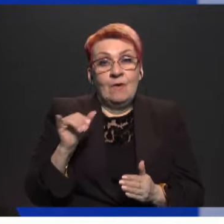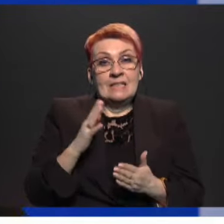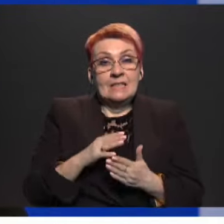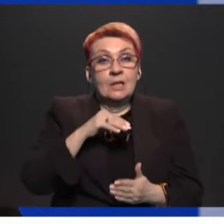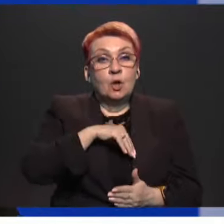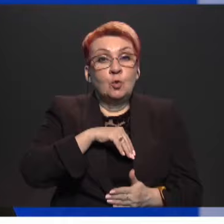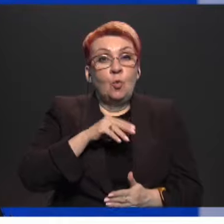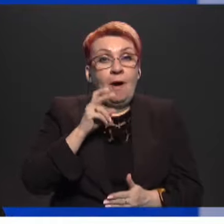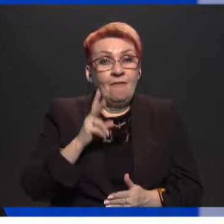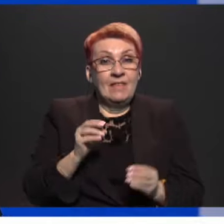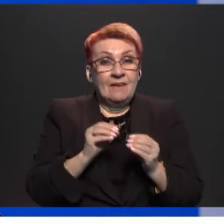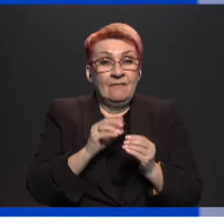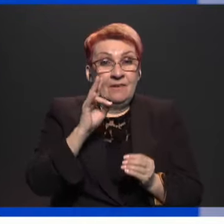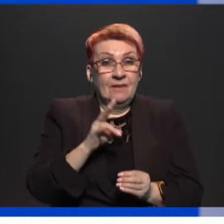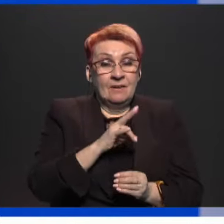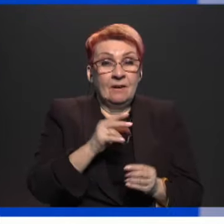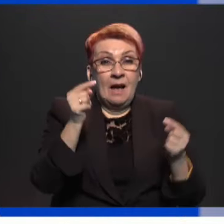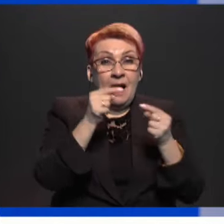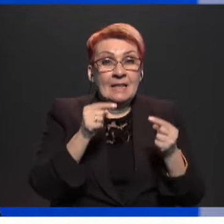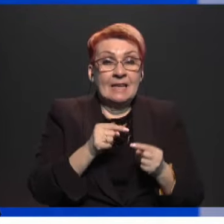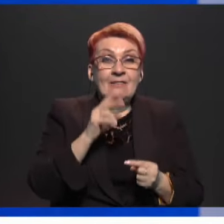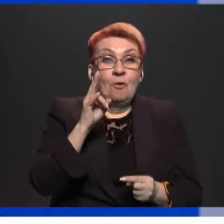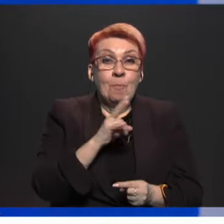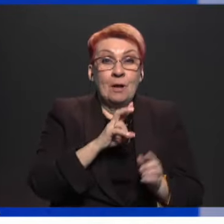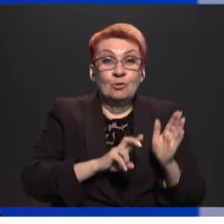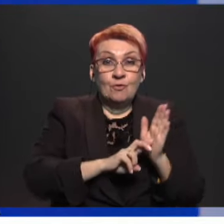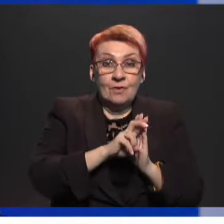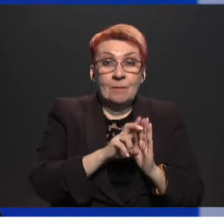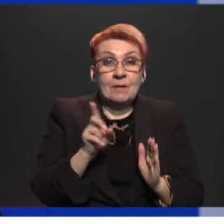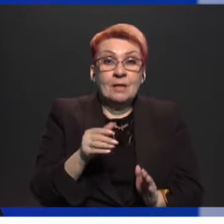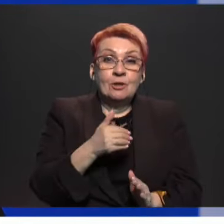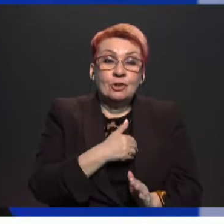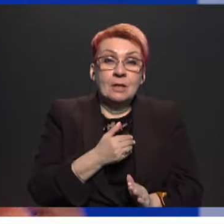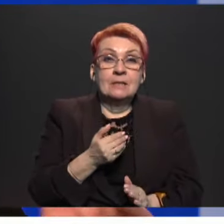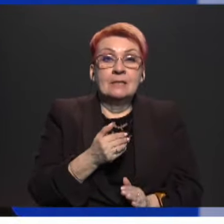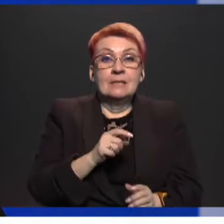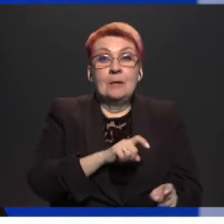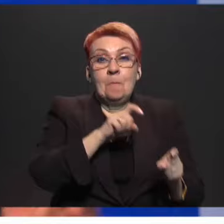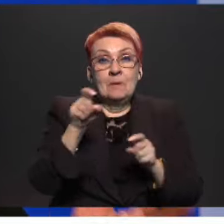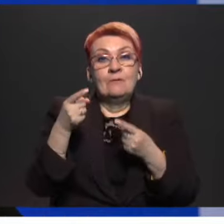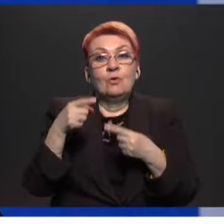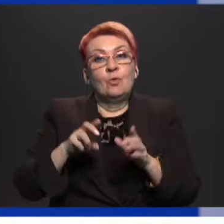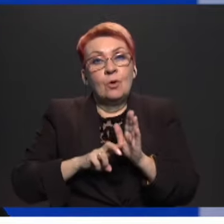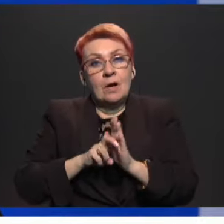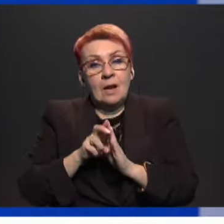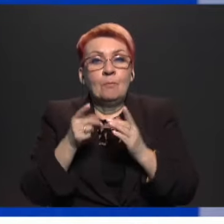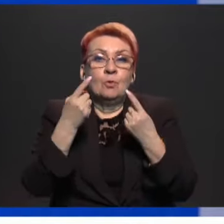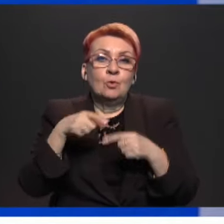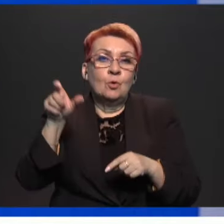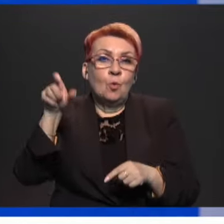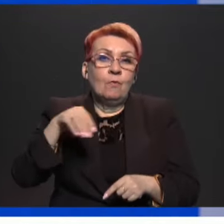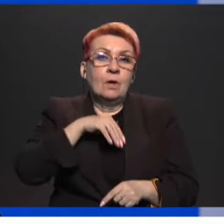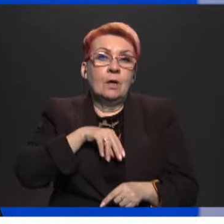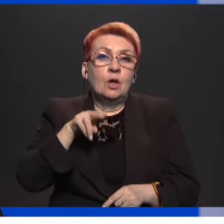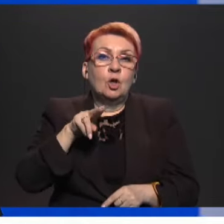и он ходит, исповедуется у какого-то конкретного батюшки и желает по той или иной причине перейти в другой храм, к другому духовнику и так